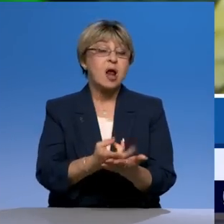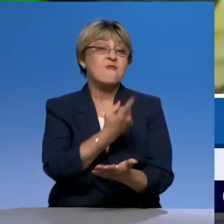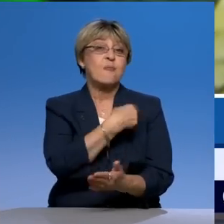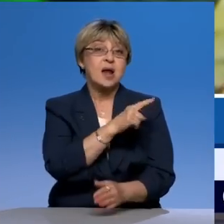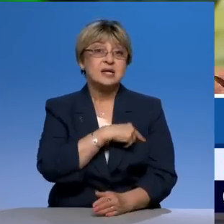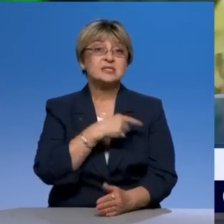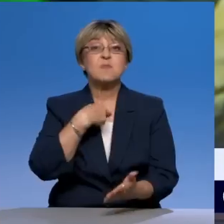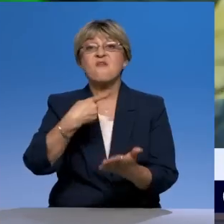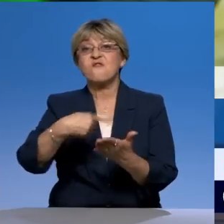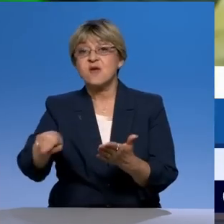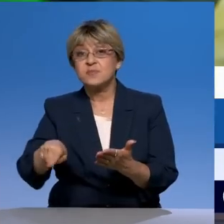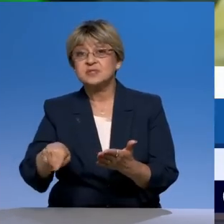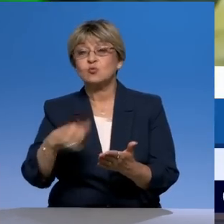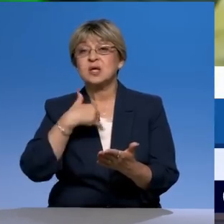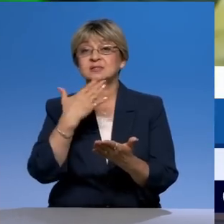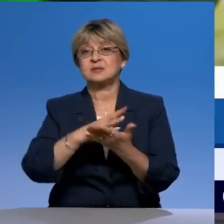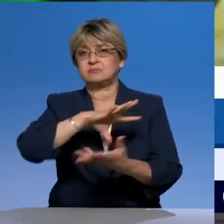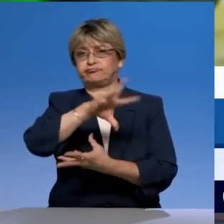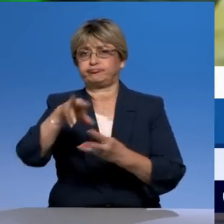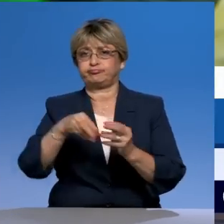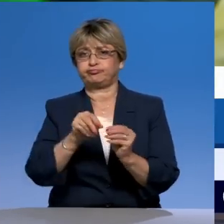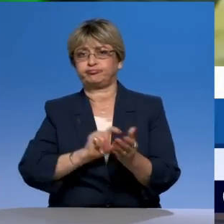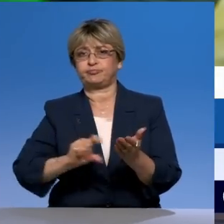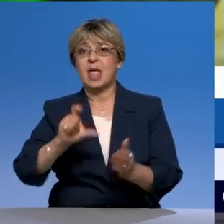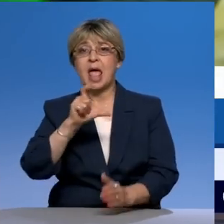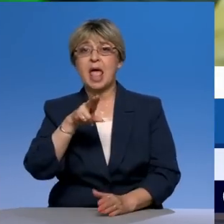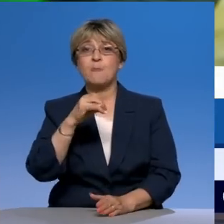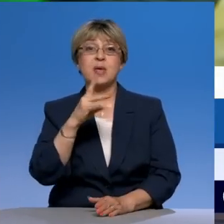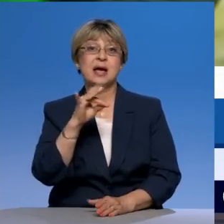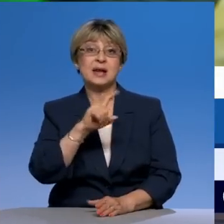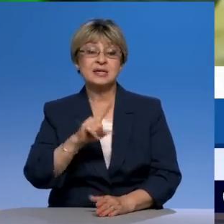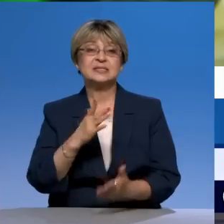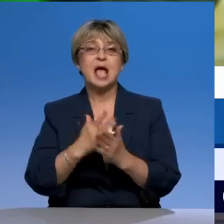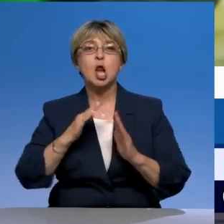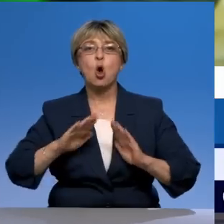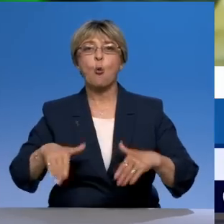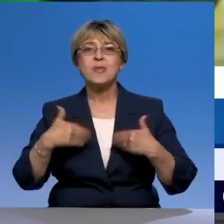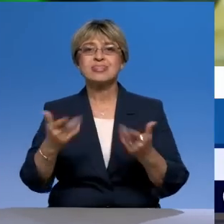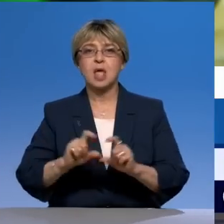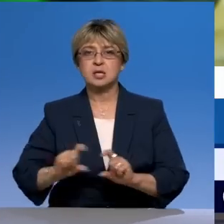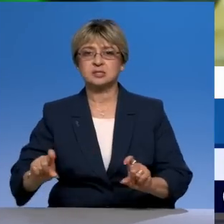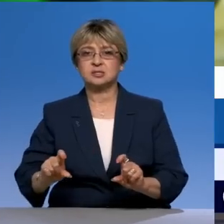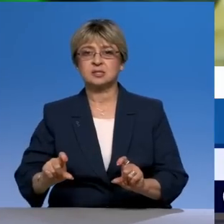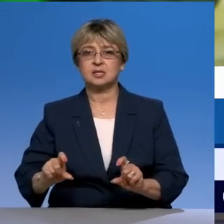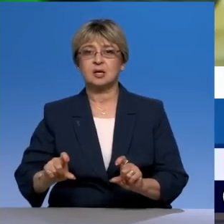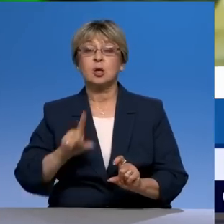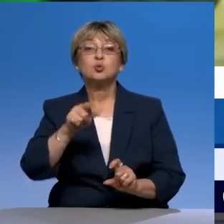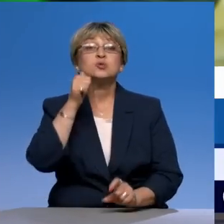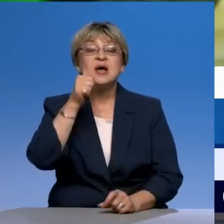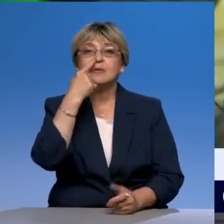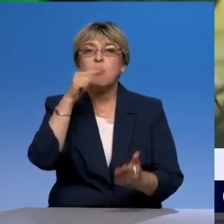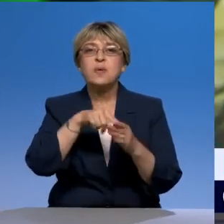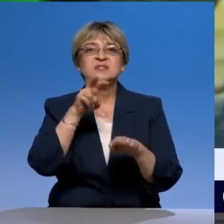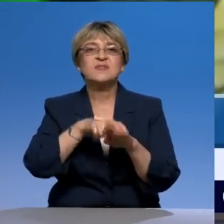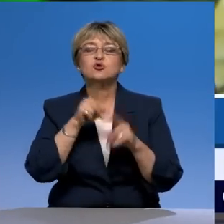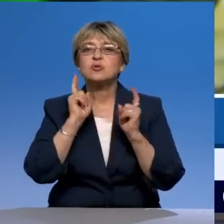выписываемся, нам писали эпикриз, и внизу писали, какие препараты рекомендованы. Мы выписались сегодня, попасть завтра к врачу, ну, невозможно реально, а